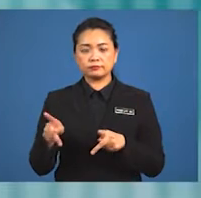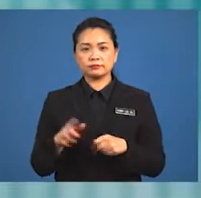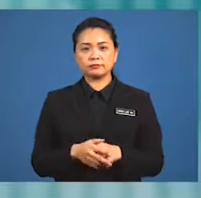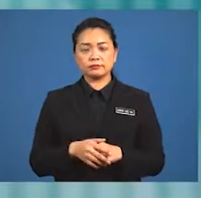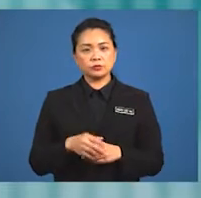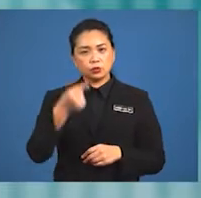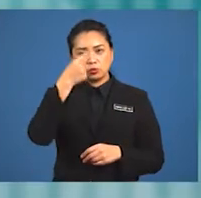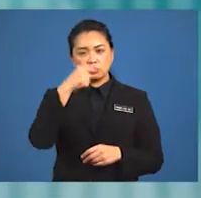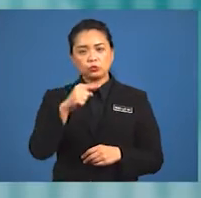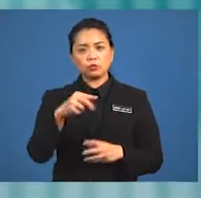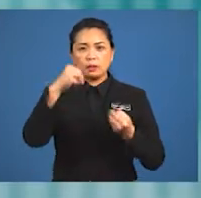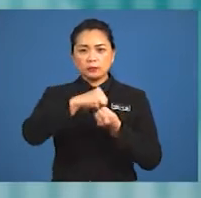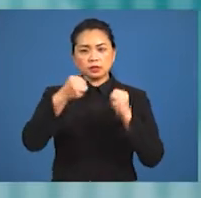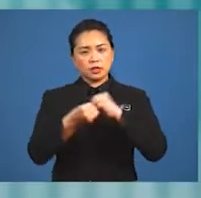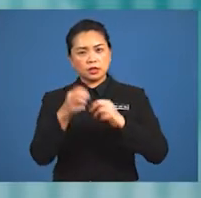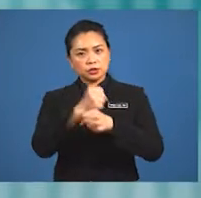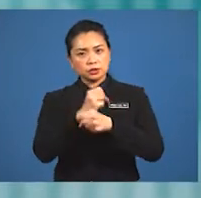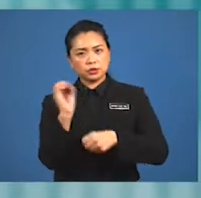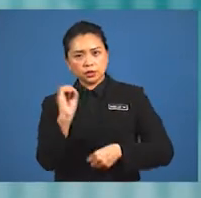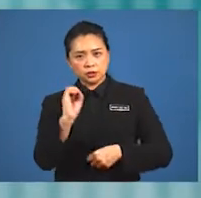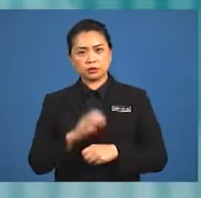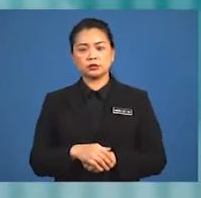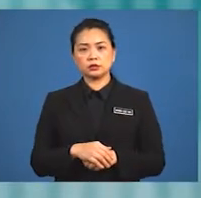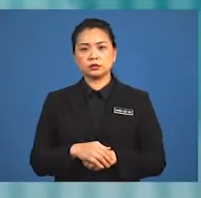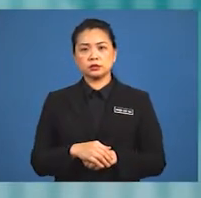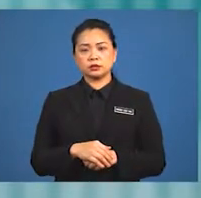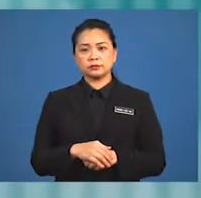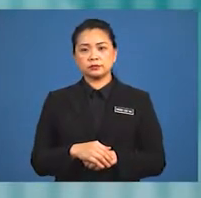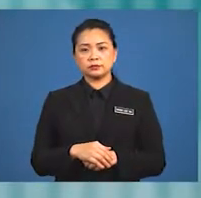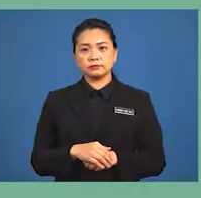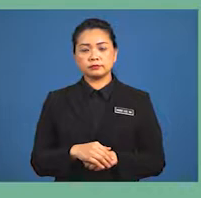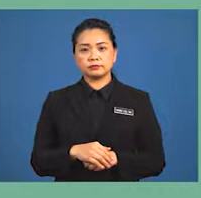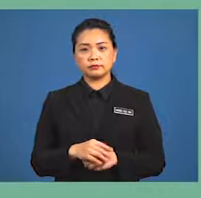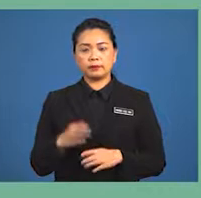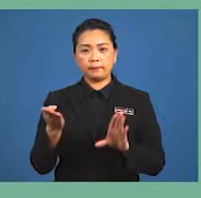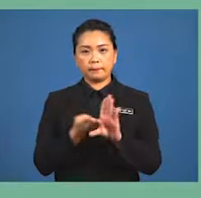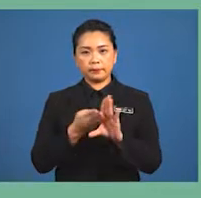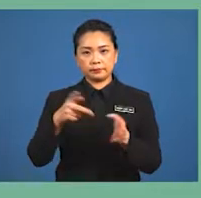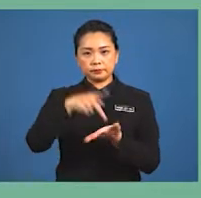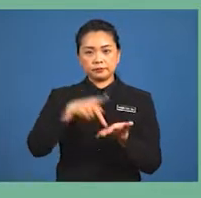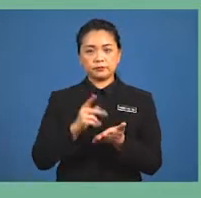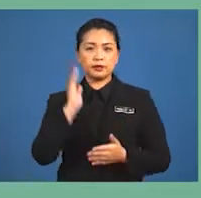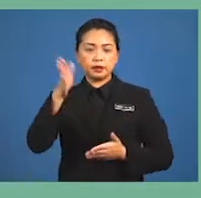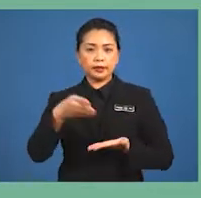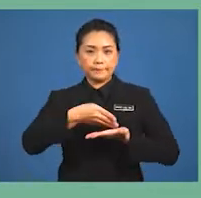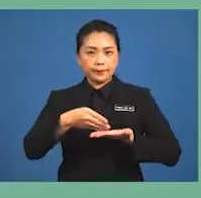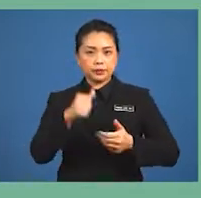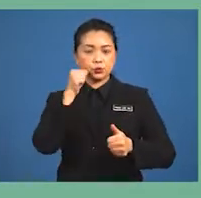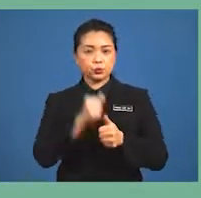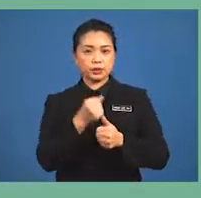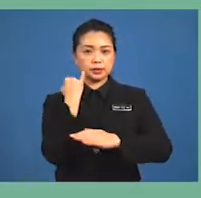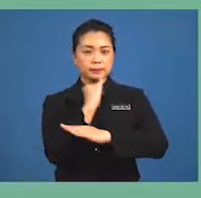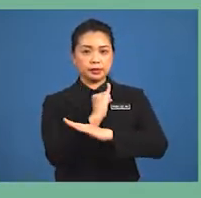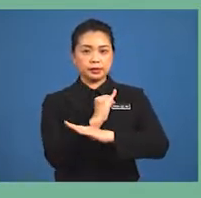Pelajar-pelajar, bagi mengatasi masalah pengangguran di operasi pasaran terbuka, bank pusat akan membeli surat jaminan